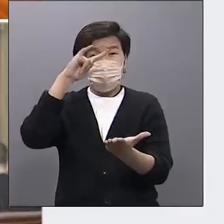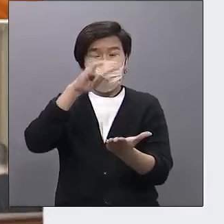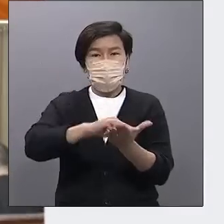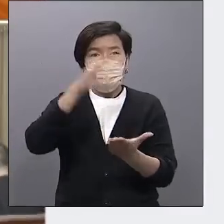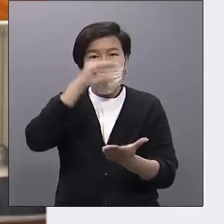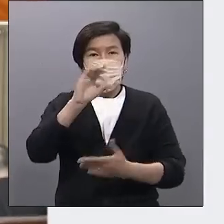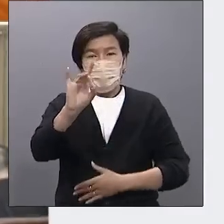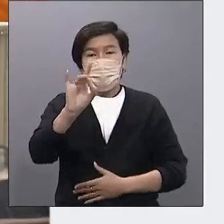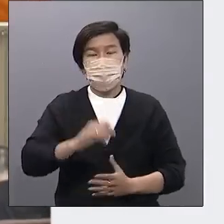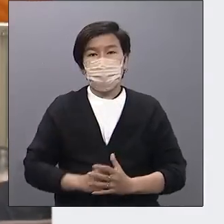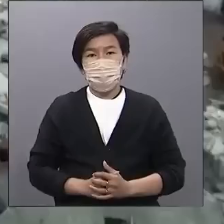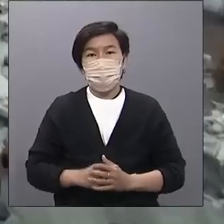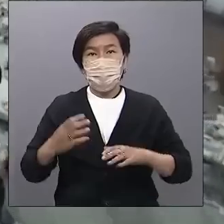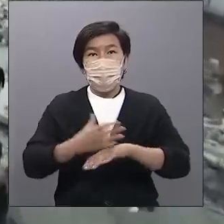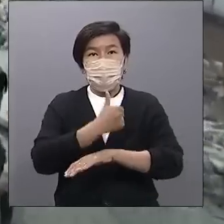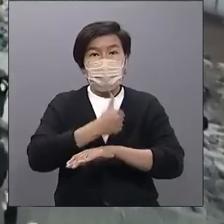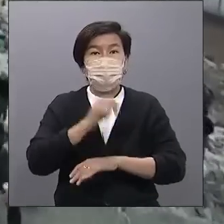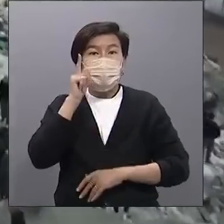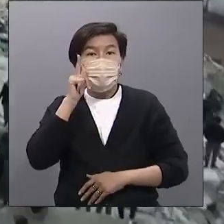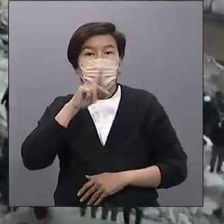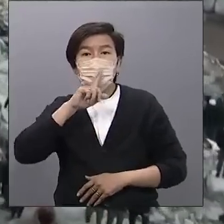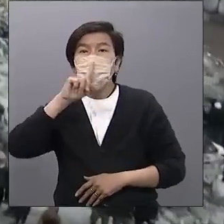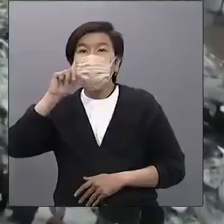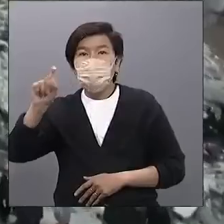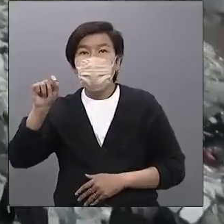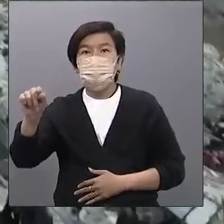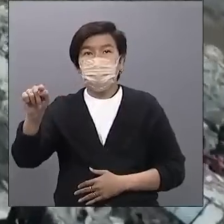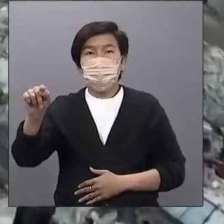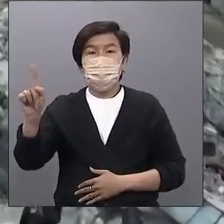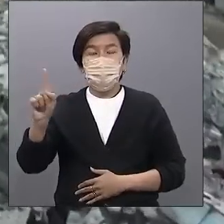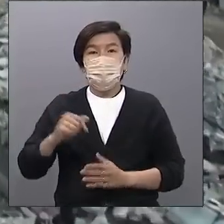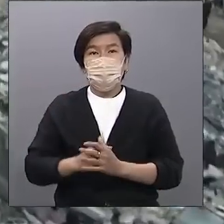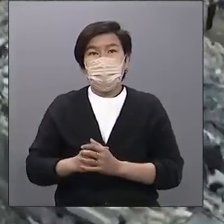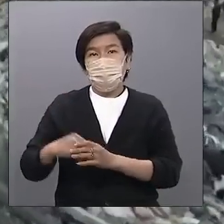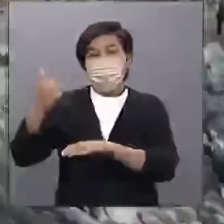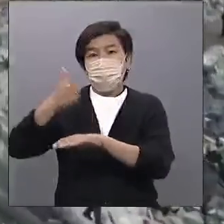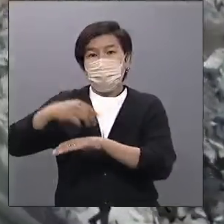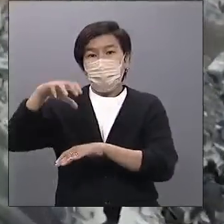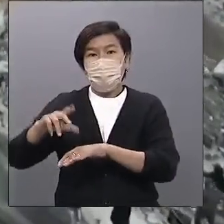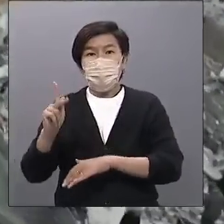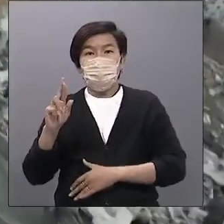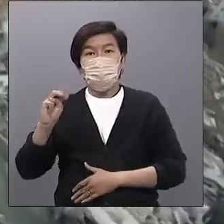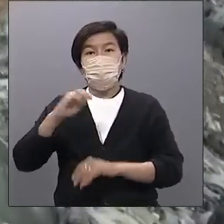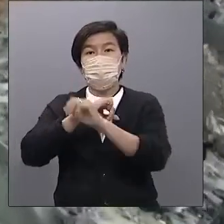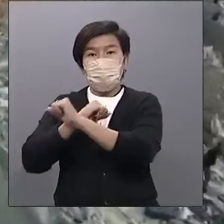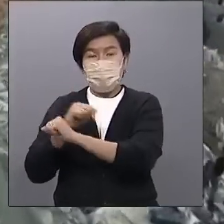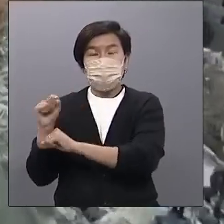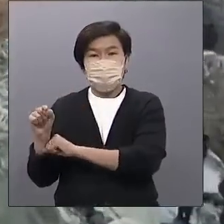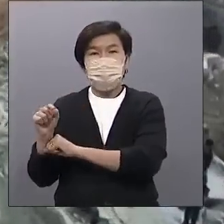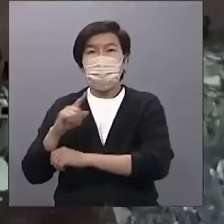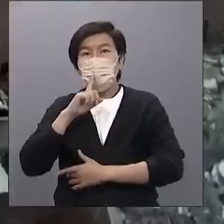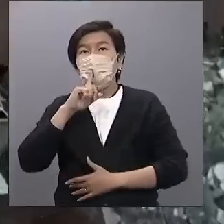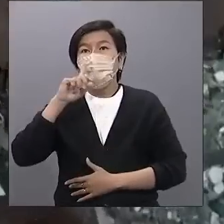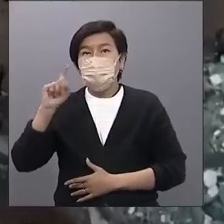ทีมข่าวการเมืองสอบถามข้อมูลเพิ่มเติมไปยังคุณบุญธรรมเลิศสุขีเกษมอธิบดีกรมป้องกันและบรรเทาสาธารณภัยนะคะ